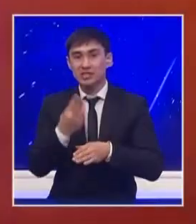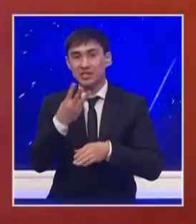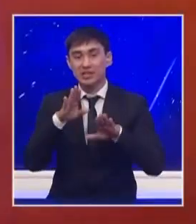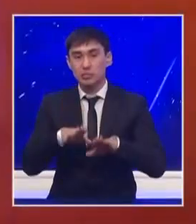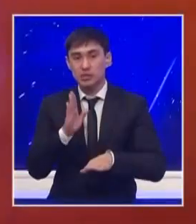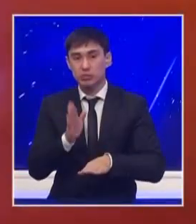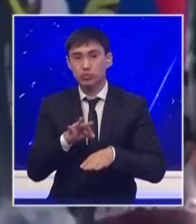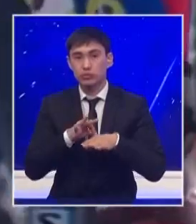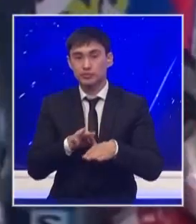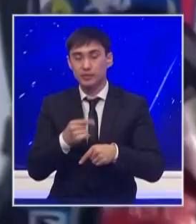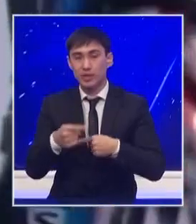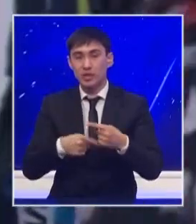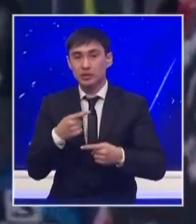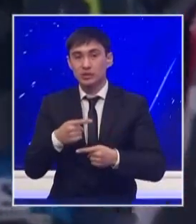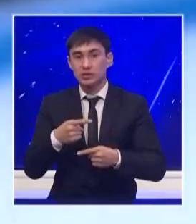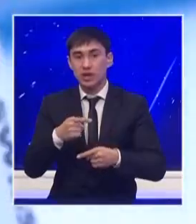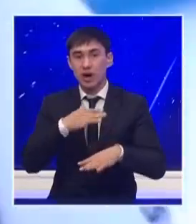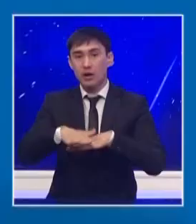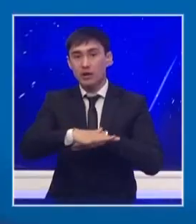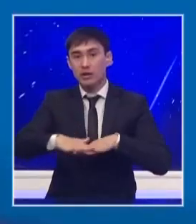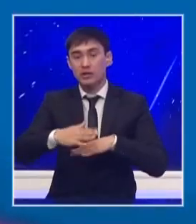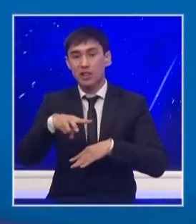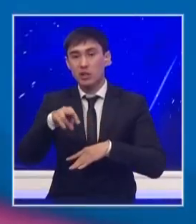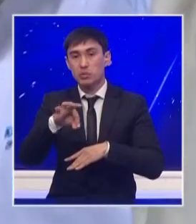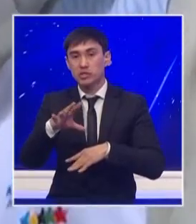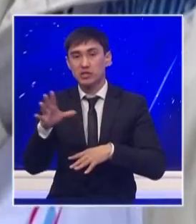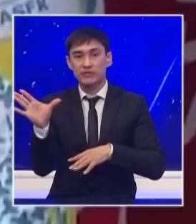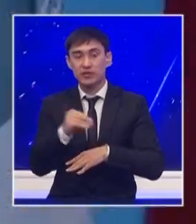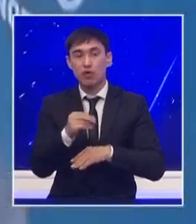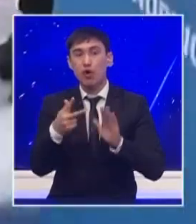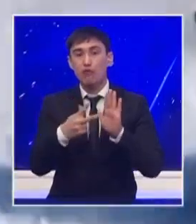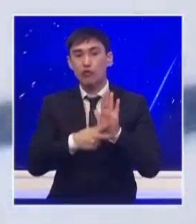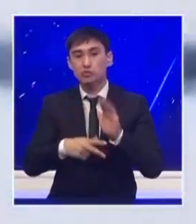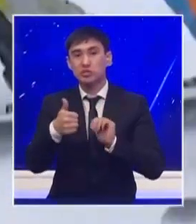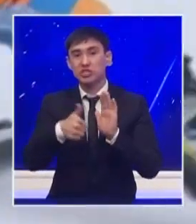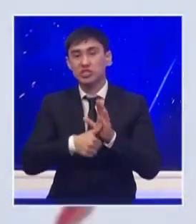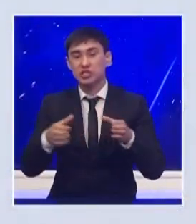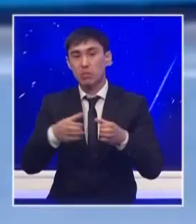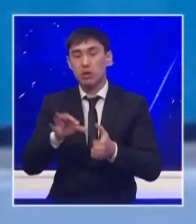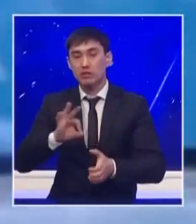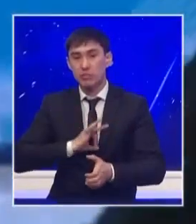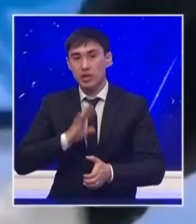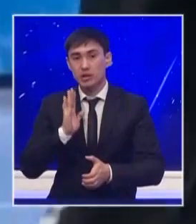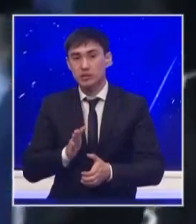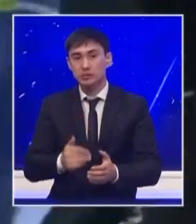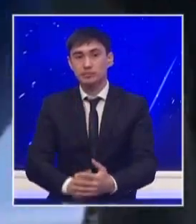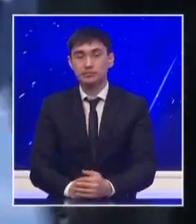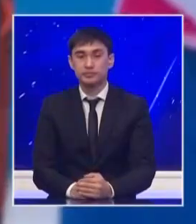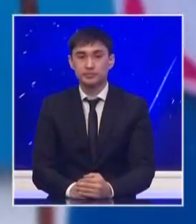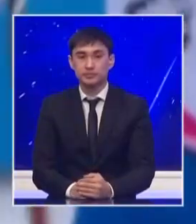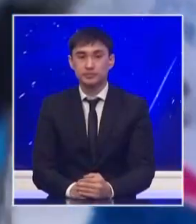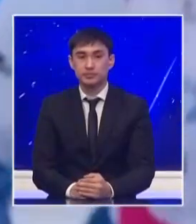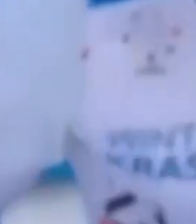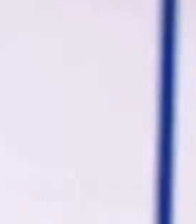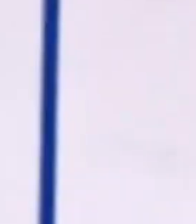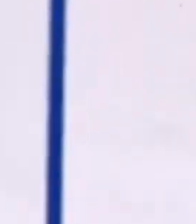третье место стоит отметить на аренах Lake placeda всего будет разыграно 86 комплектов медалей мухамбетова